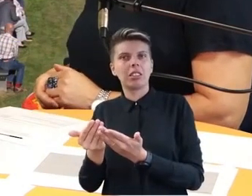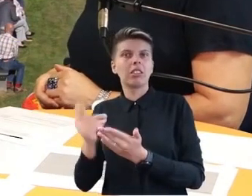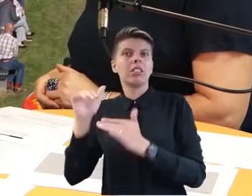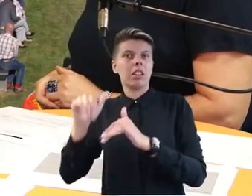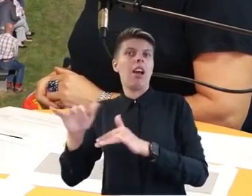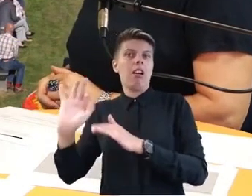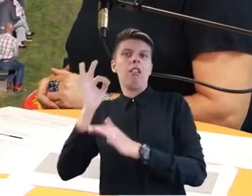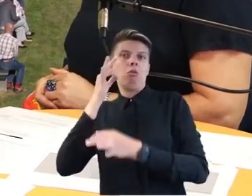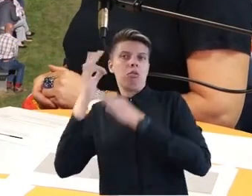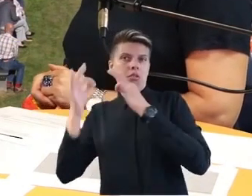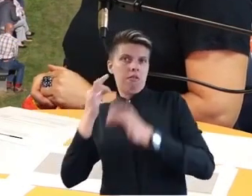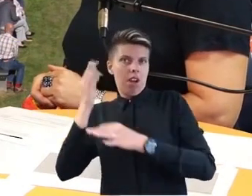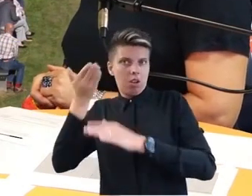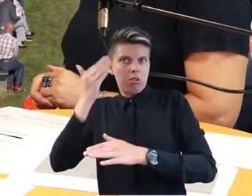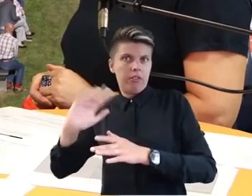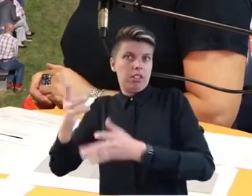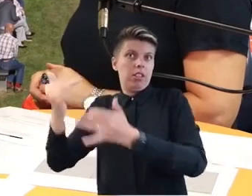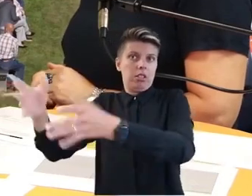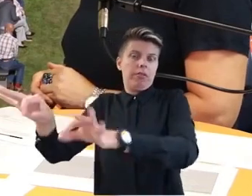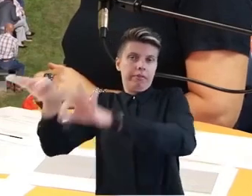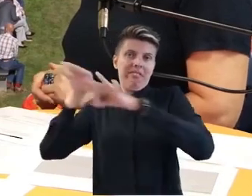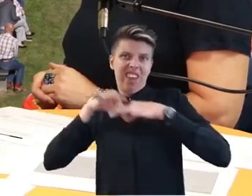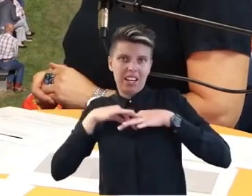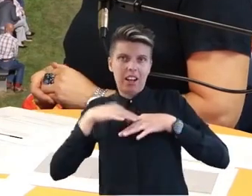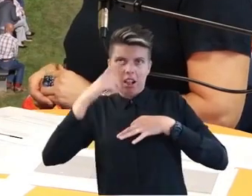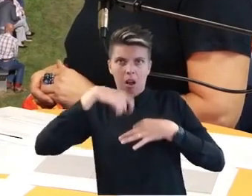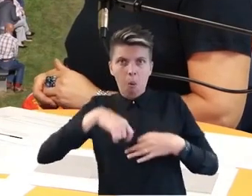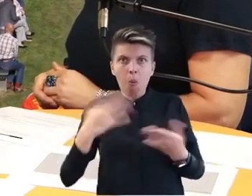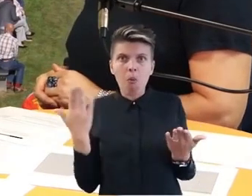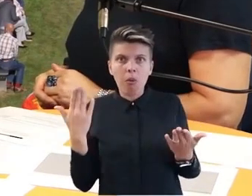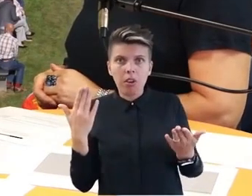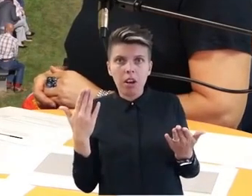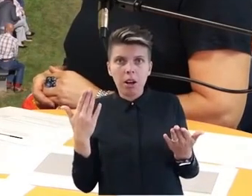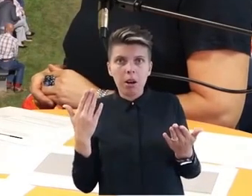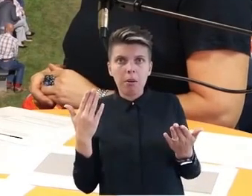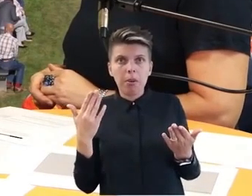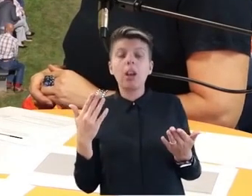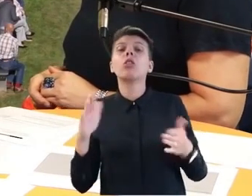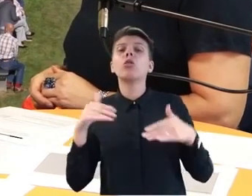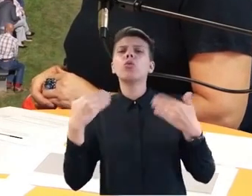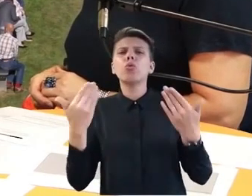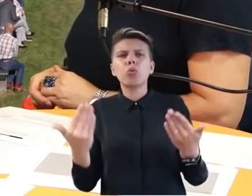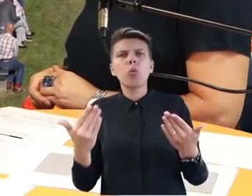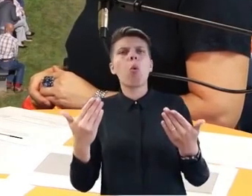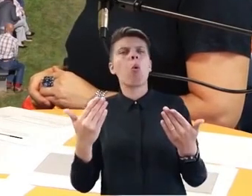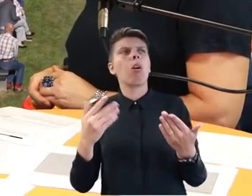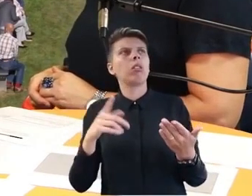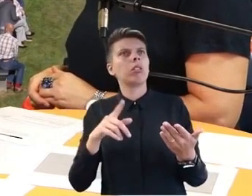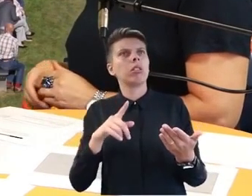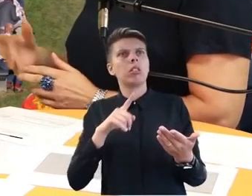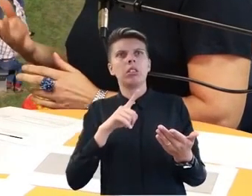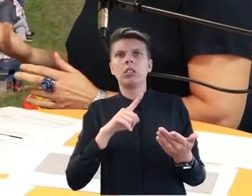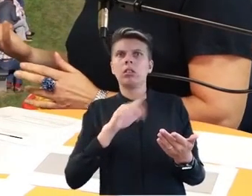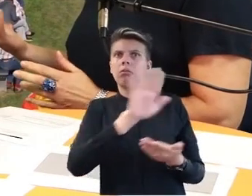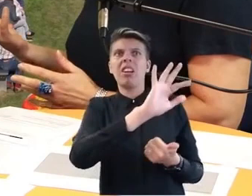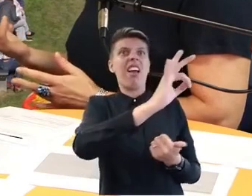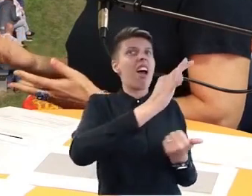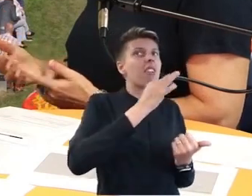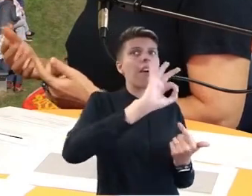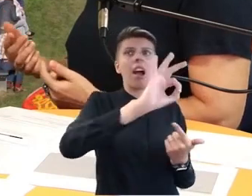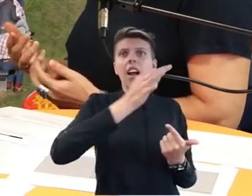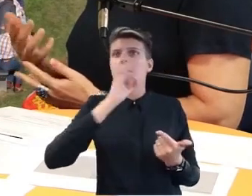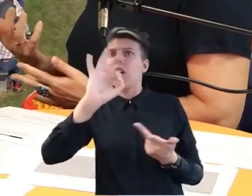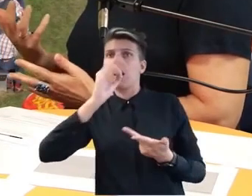fragen zu stellen das macht mir aber auch immer wieder deutlich ich meines leben ich glaube mittlerweile